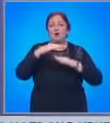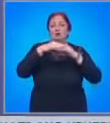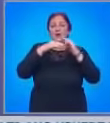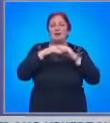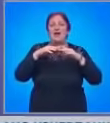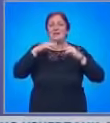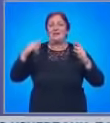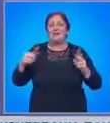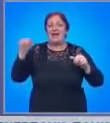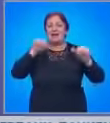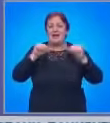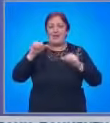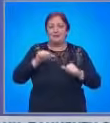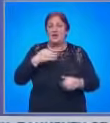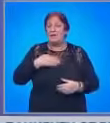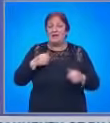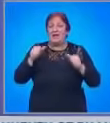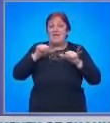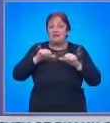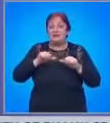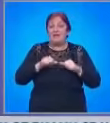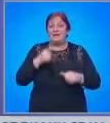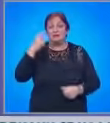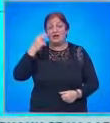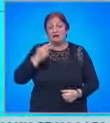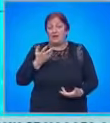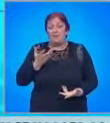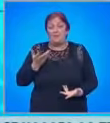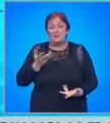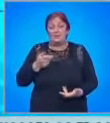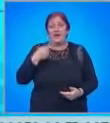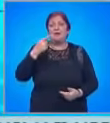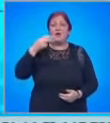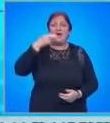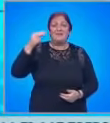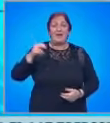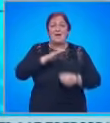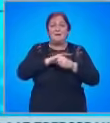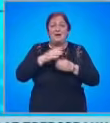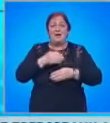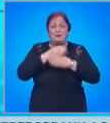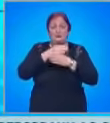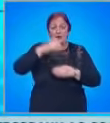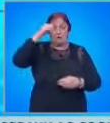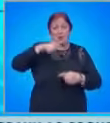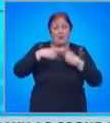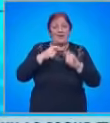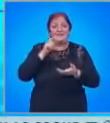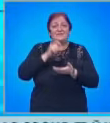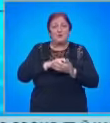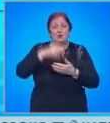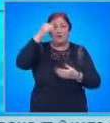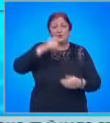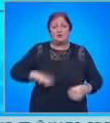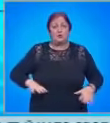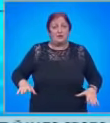строежа на магистрала Хемус има ли нарушения? Ще разберем, надявам се. Сега към друга тема. Пълна подкрепа от държавата и промяна в закона за